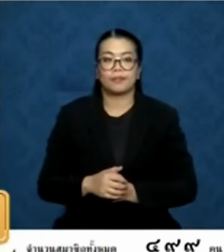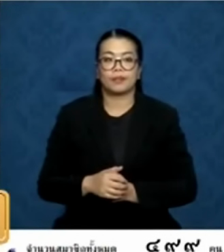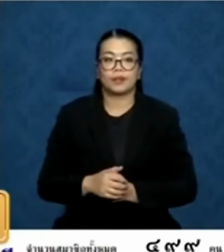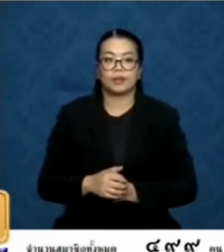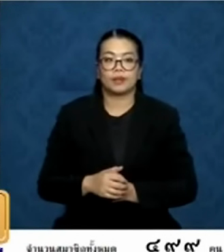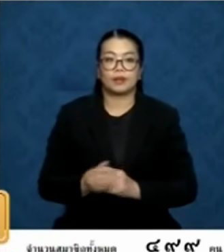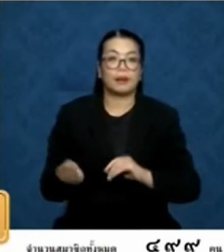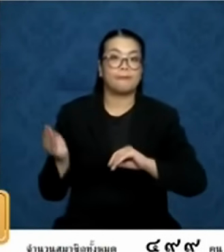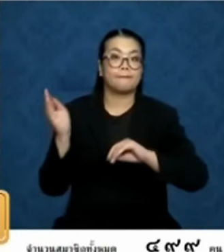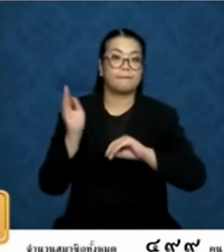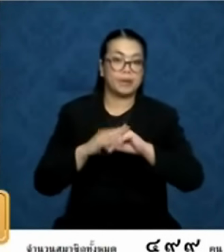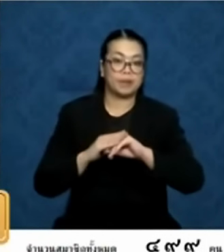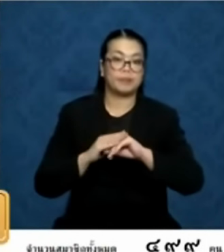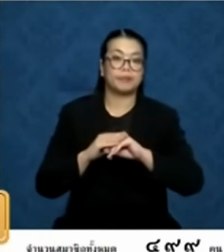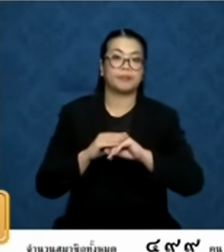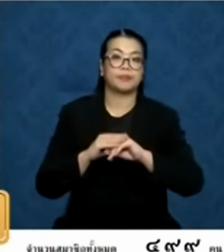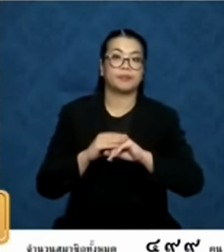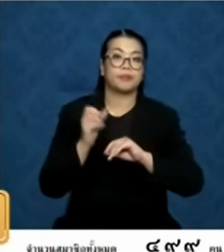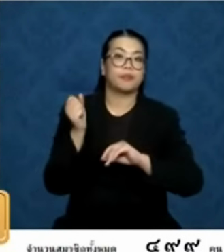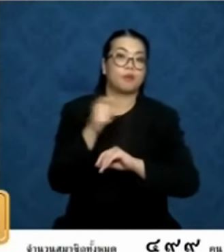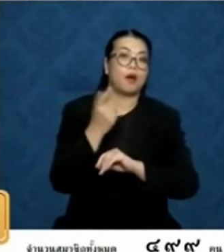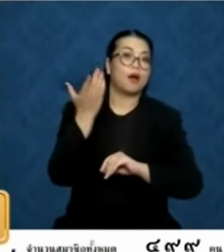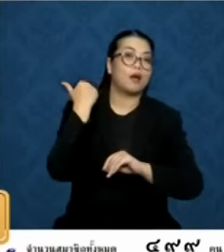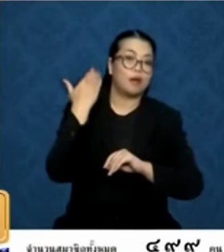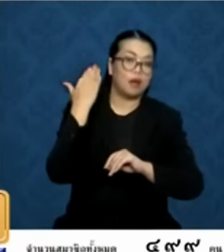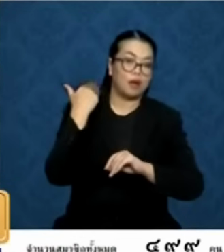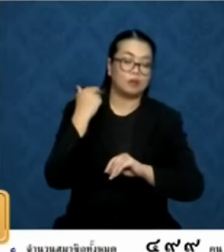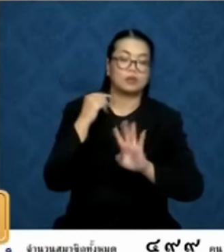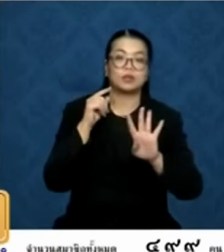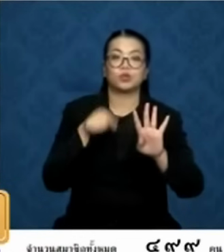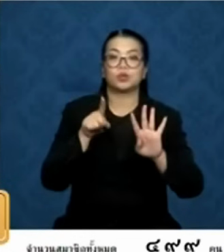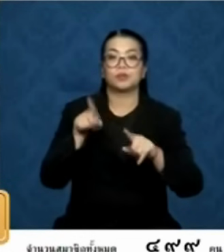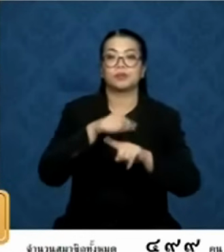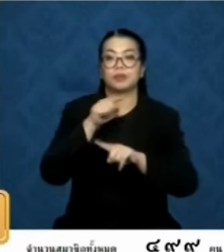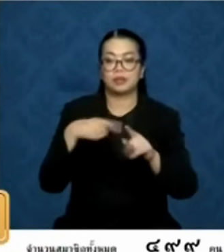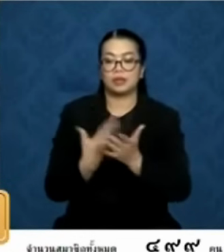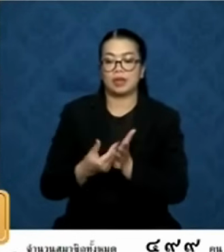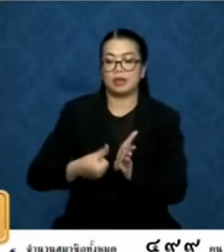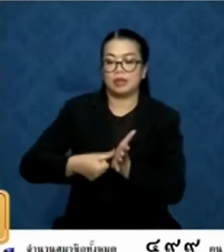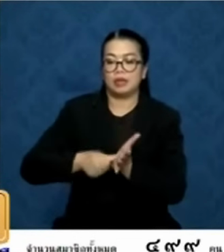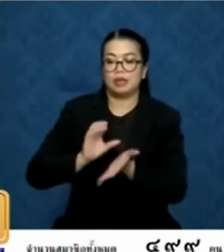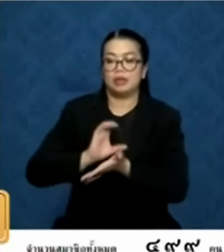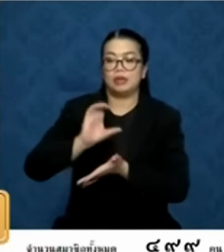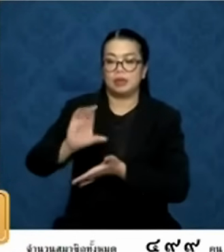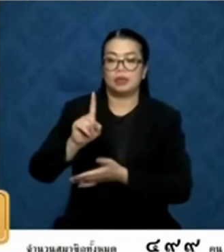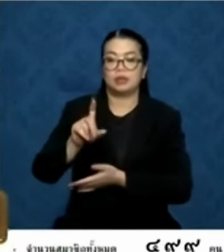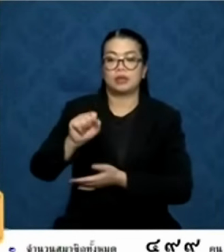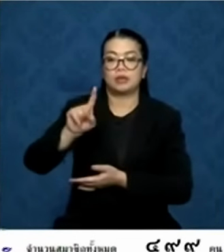ซึ่งเพิ่มขึ้นกว่าร้อยละ 4.1 และสามารถชดใช้เงินคงคลัง